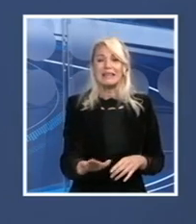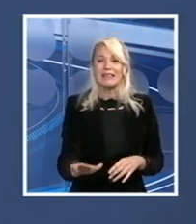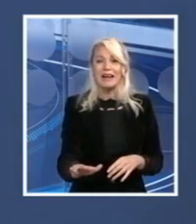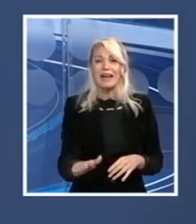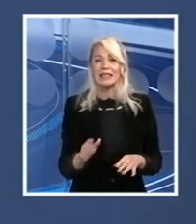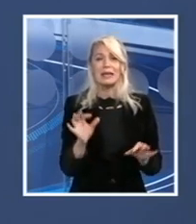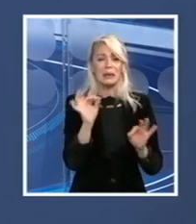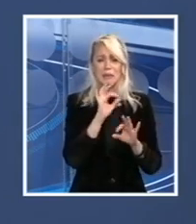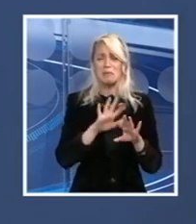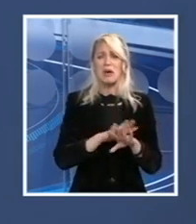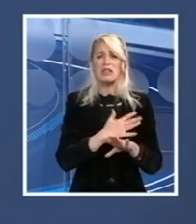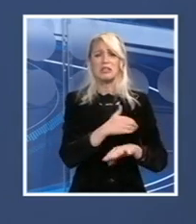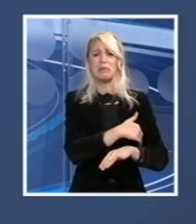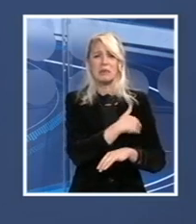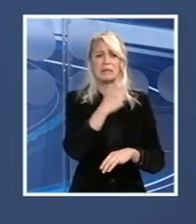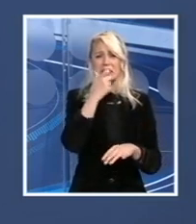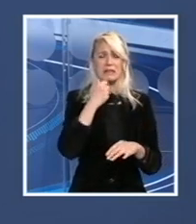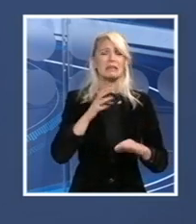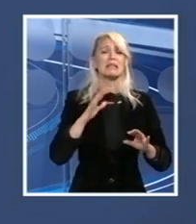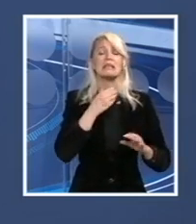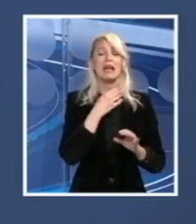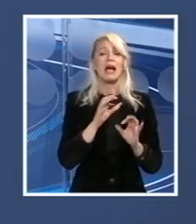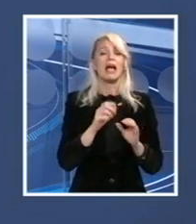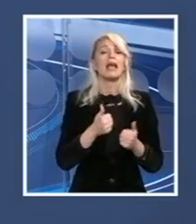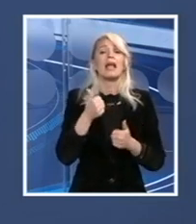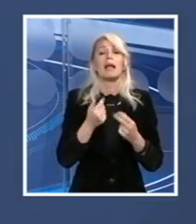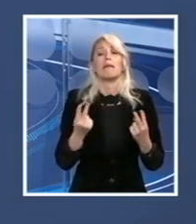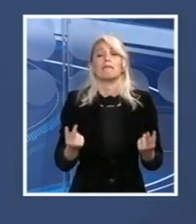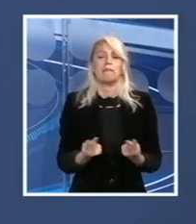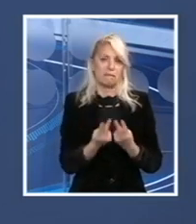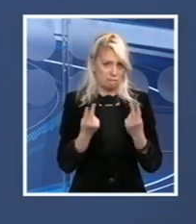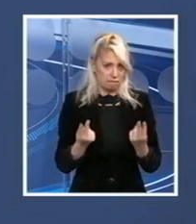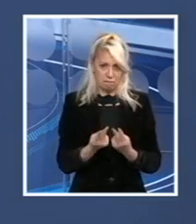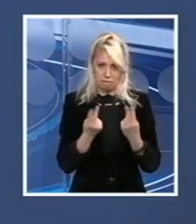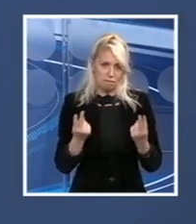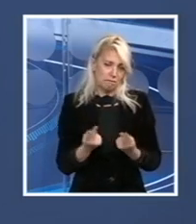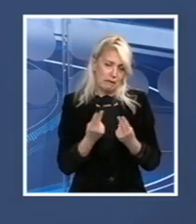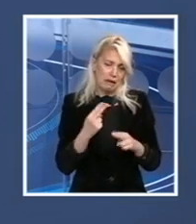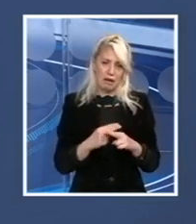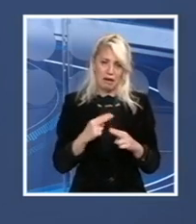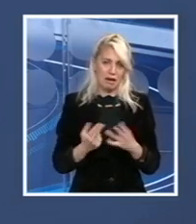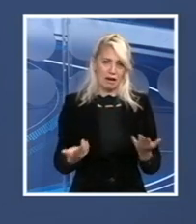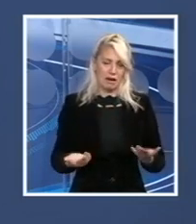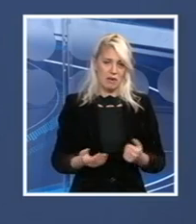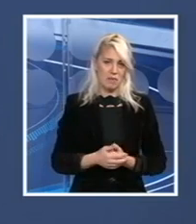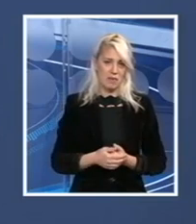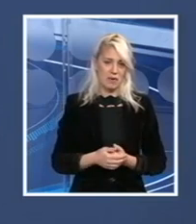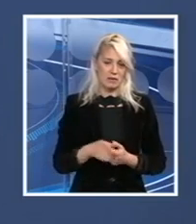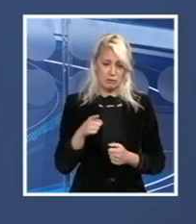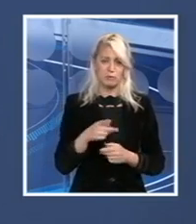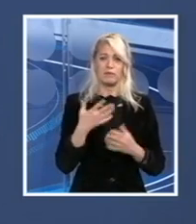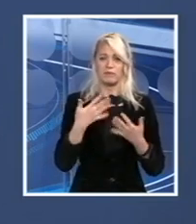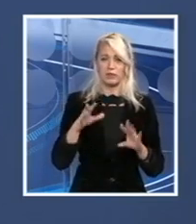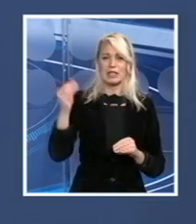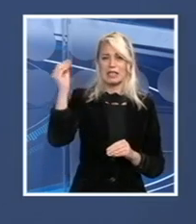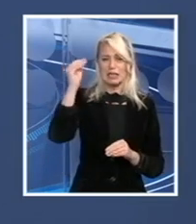ili nemaju nikakvi simptoma, znakova bolesti, ili imaju jako blag oblik kliničkog ispoljavanja. To su pokazala